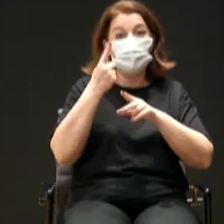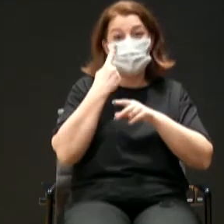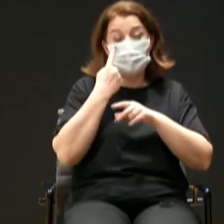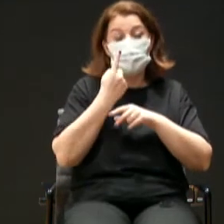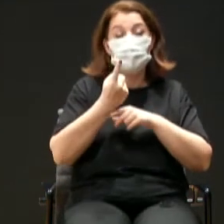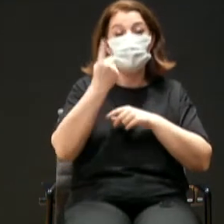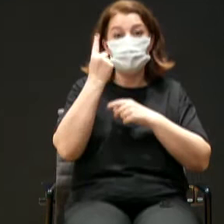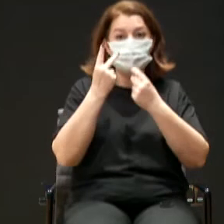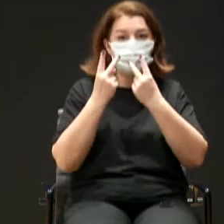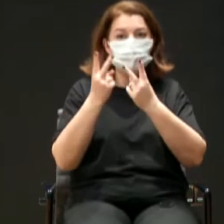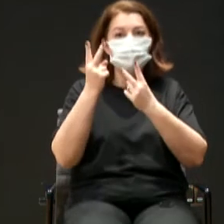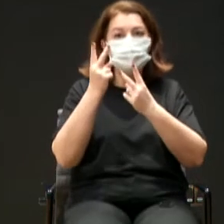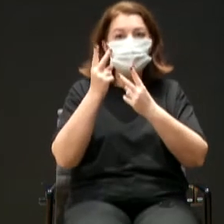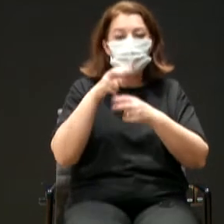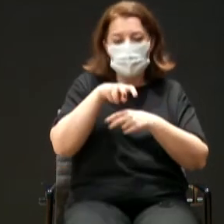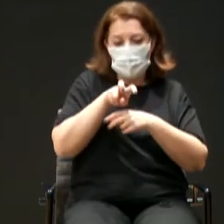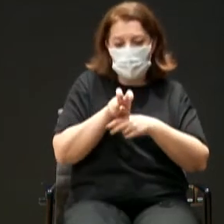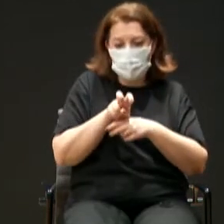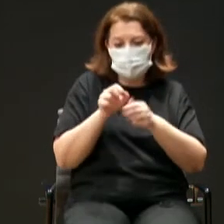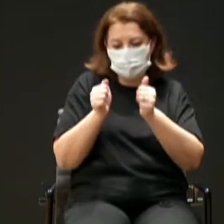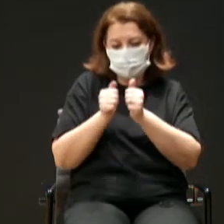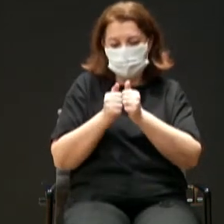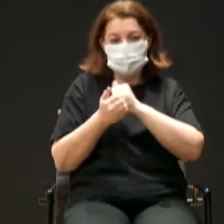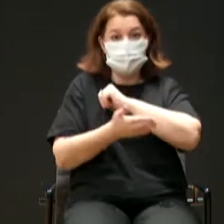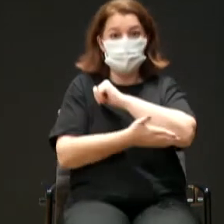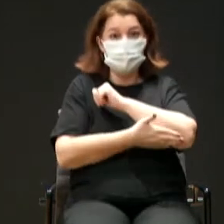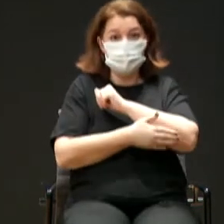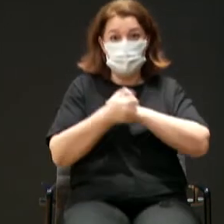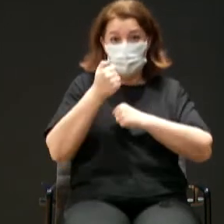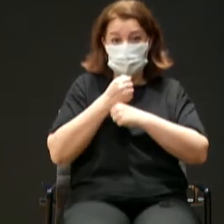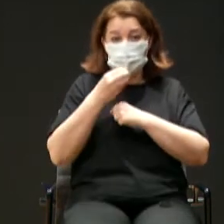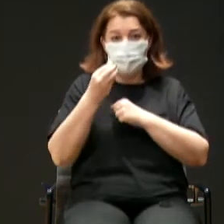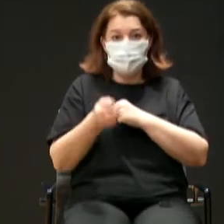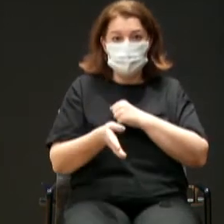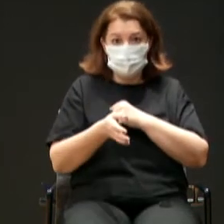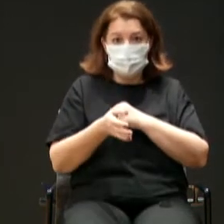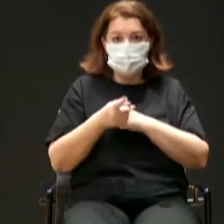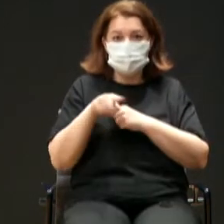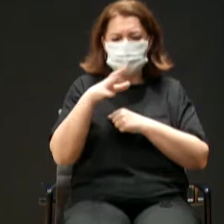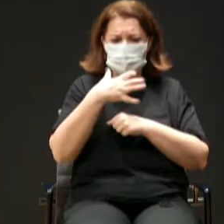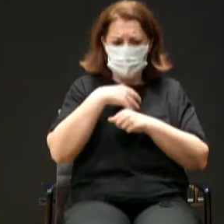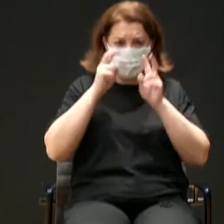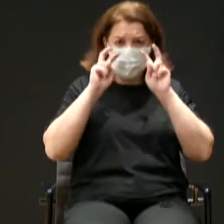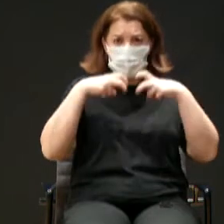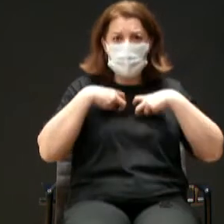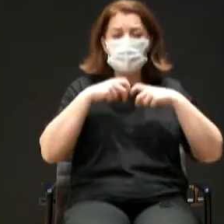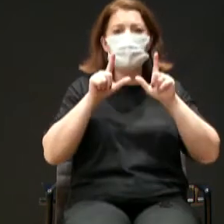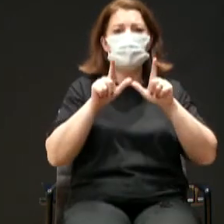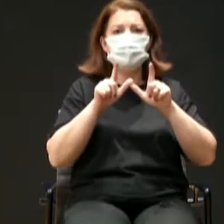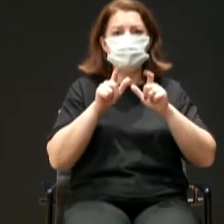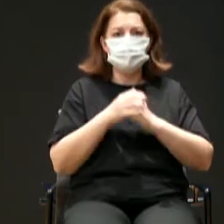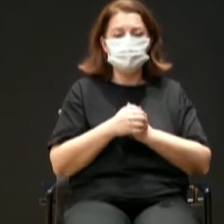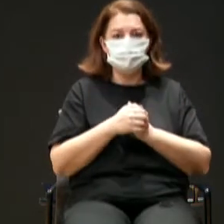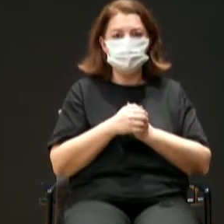Kemal Atatürk'ün koltuğunun yanındaki yardımcılık görevini veren siz kendinize bakmıyor musunuz ya?